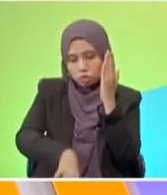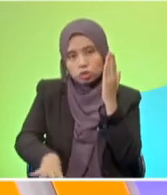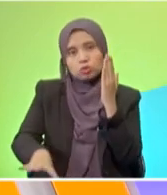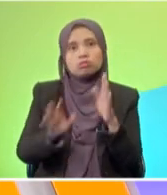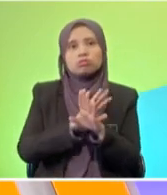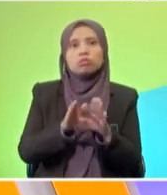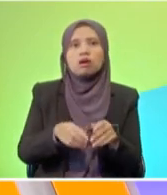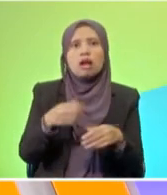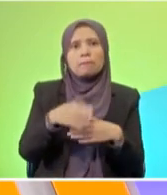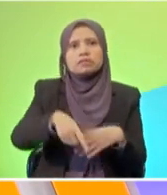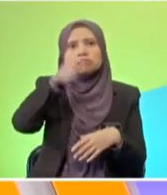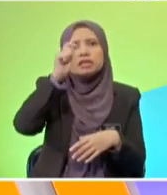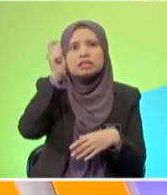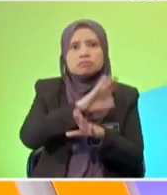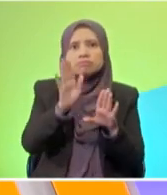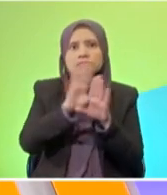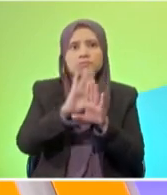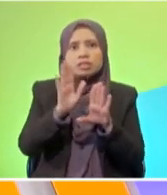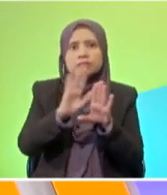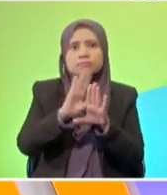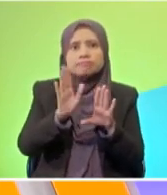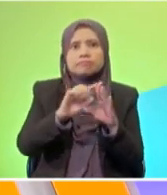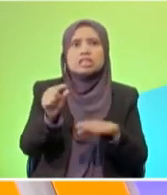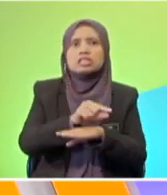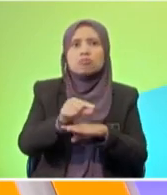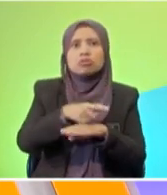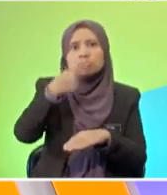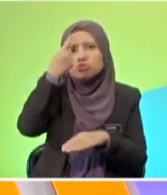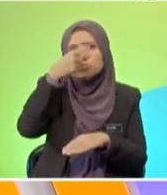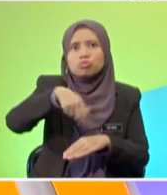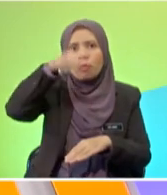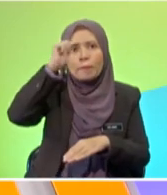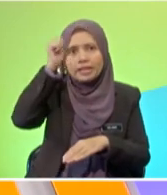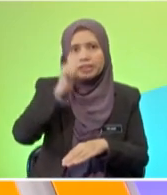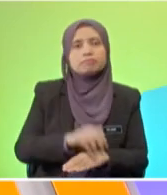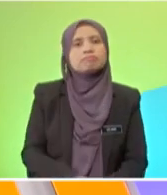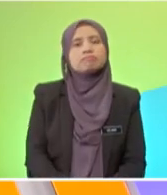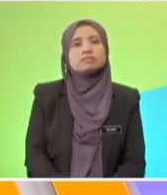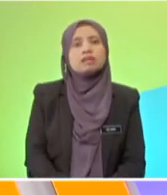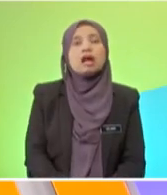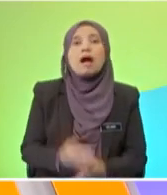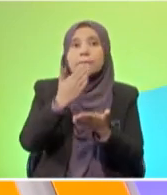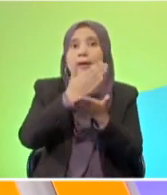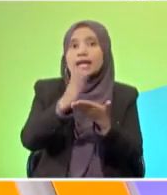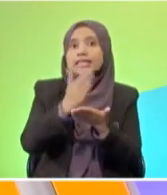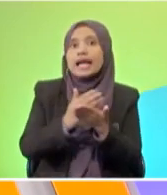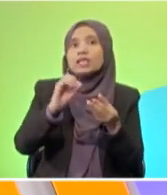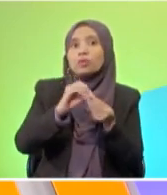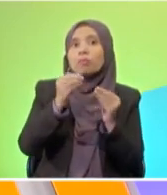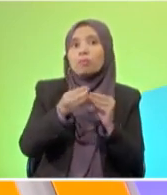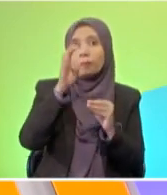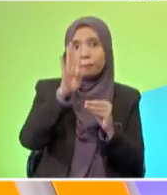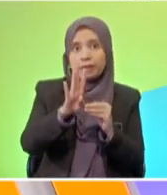lepas semuanya anak mandi pergi kuning air itu untuk mandi a tak boleh Oke dan bahagia yang keempat air